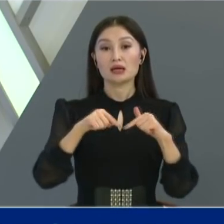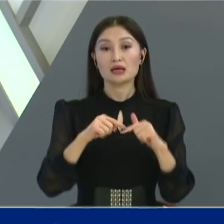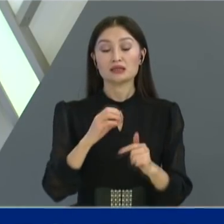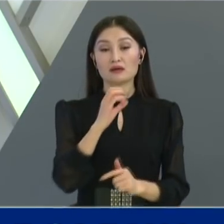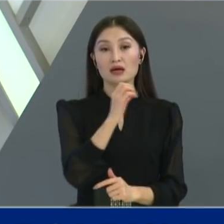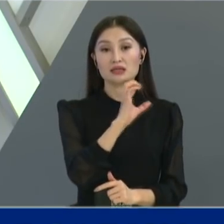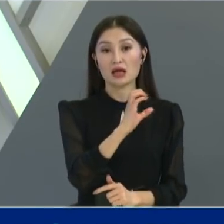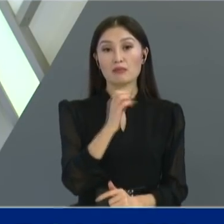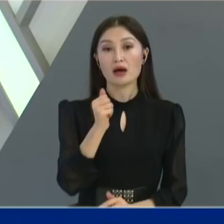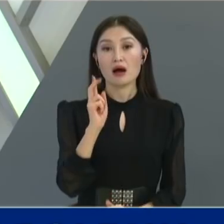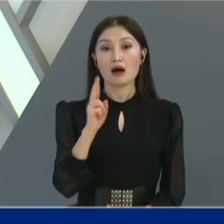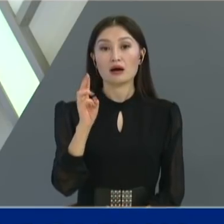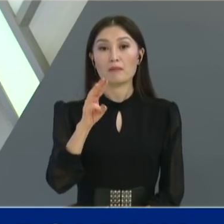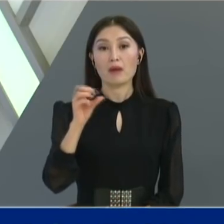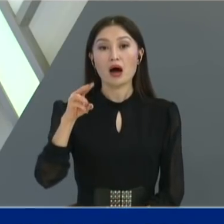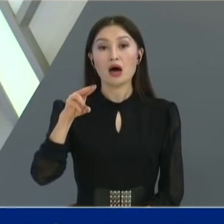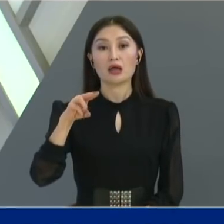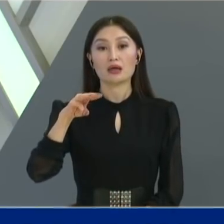Акматов.